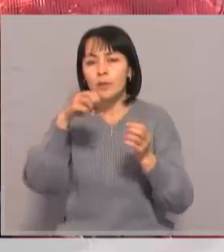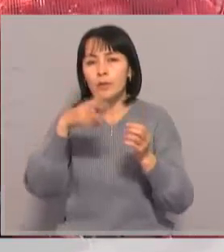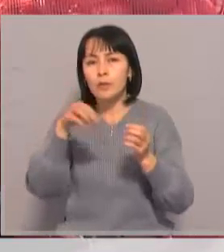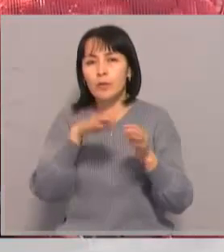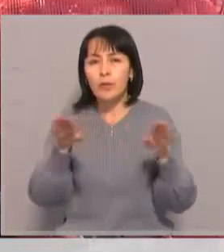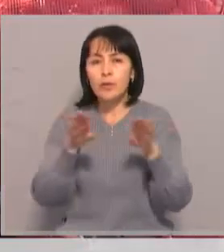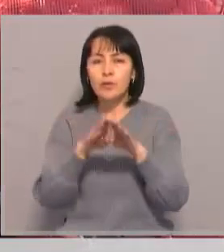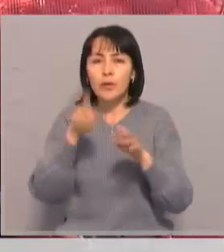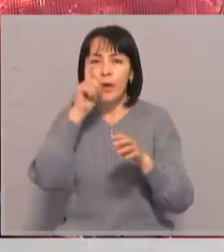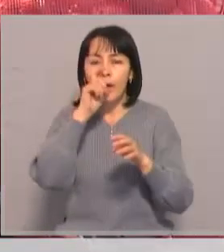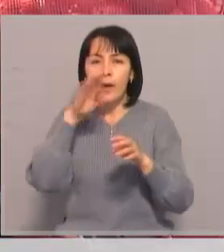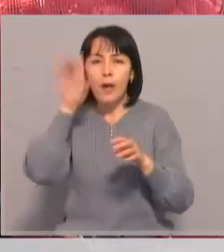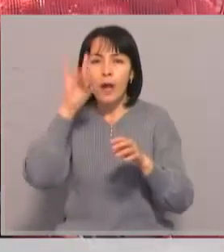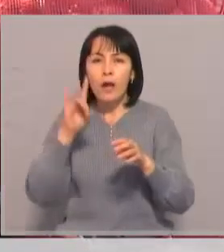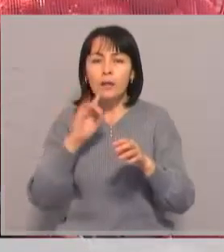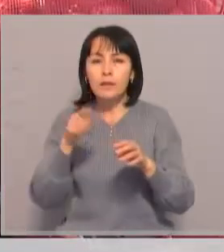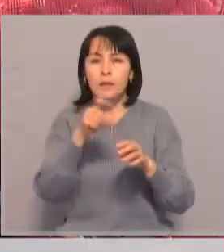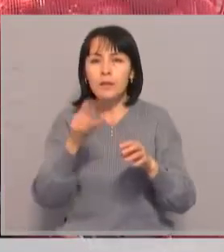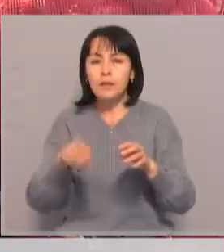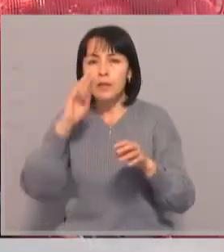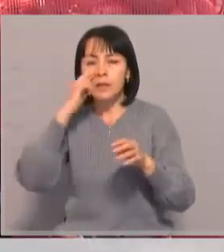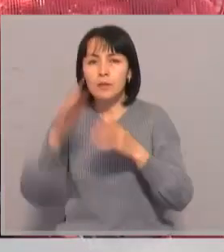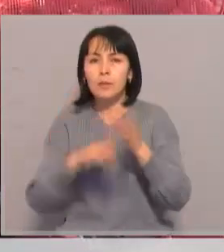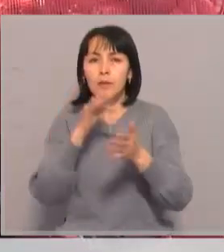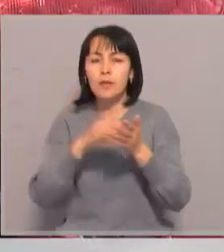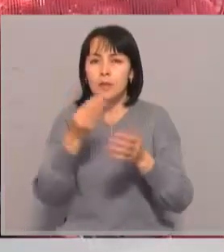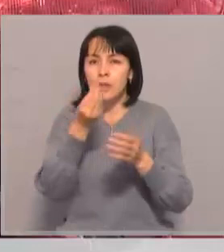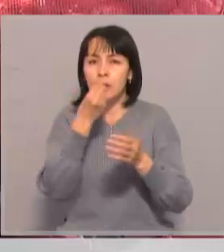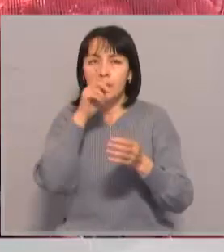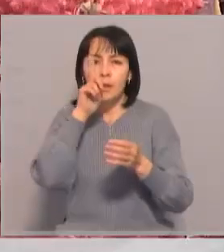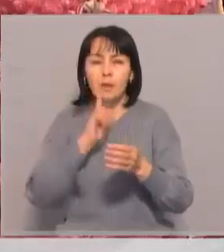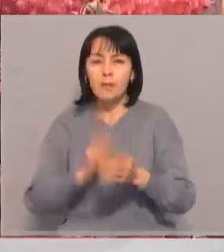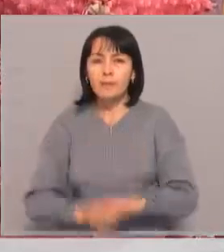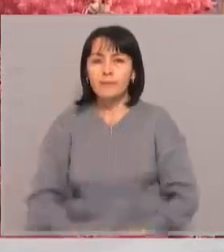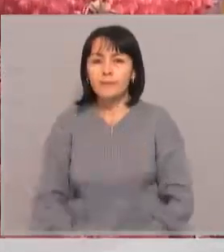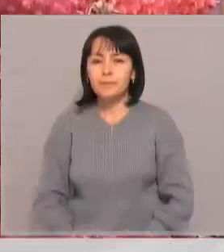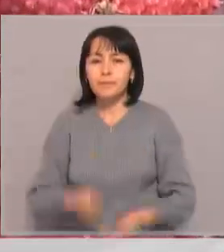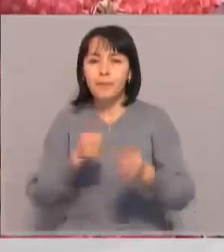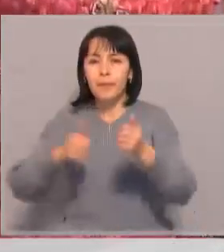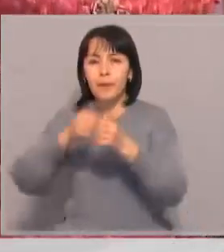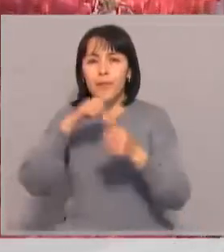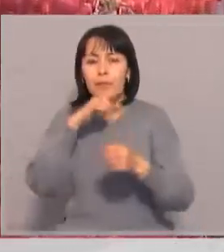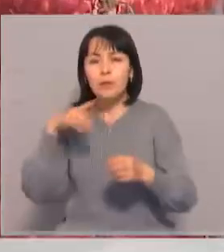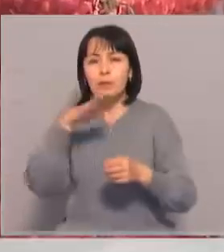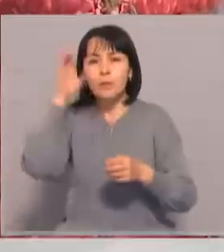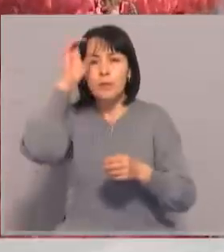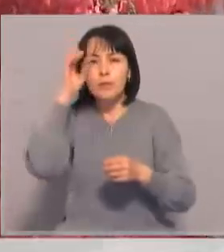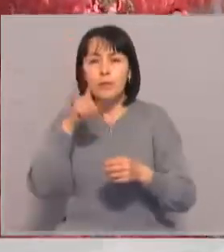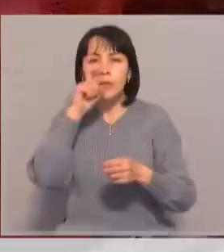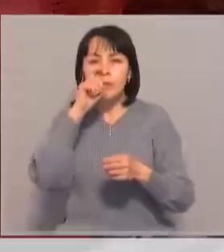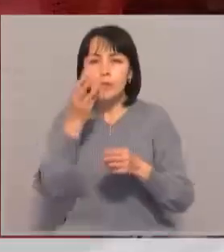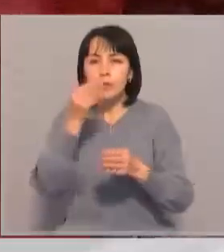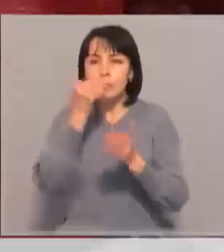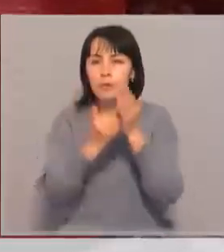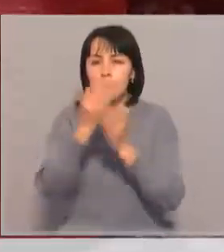тоннаға жуық пияз қазақстандықтардың, соның ішінде шымкенттіктердің тамағын тәттетеді. Көрші Ресей мен Өзбекстандағы пияз